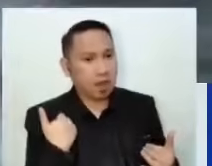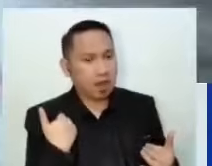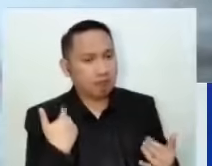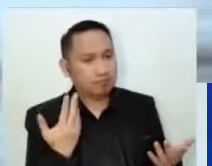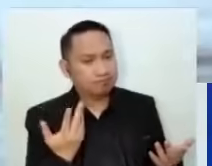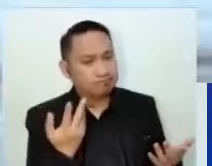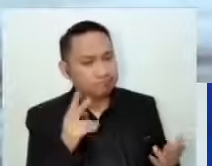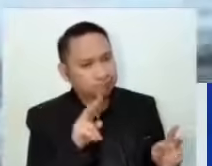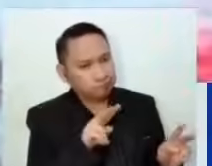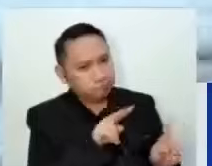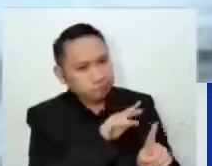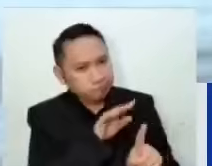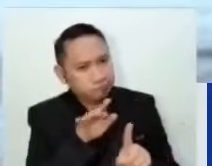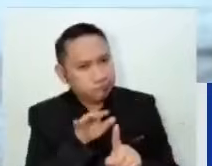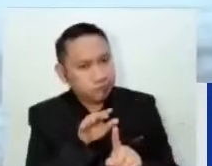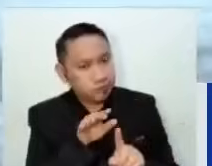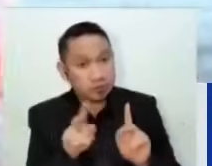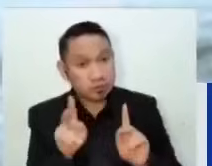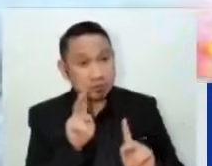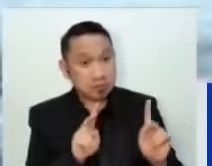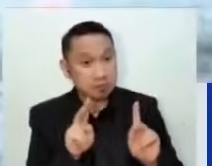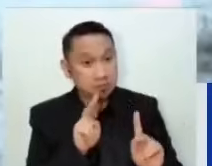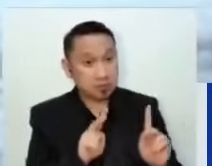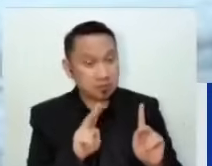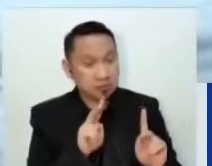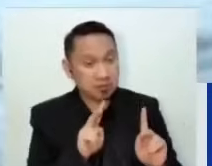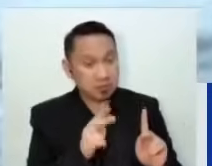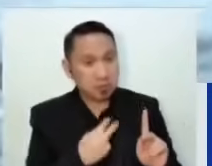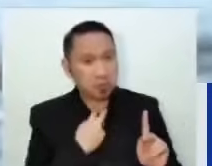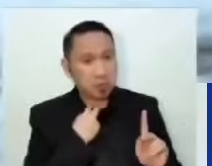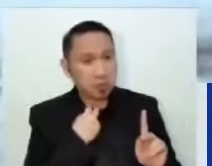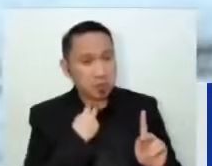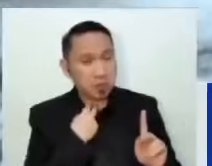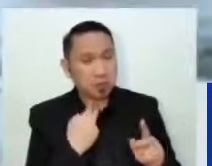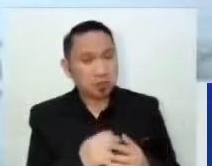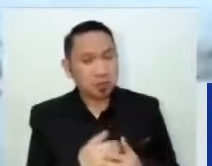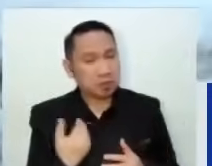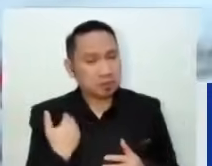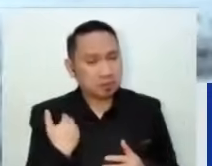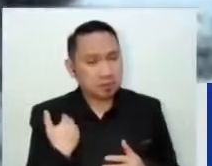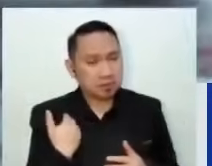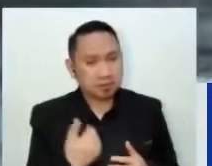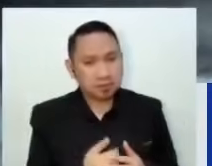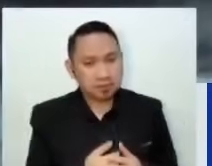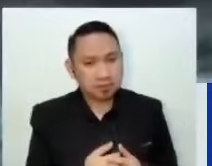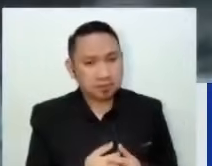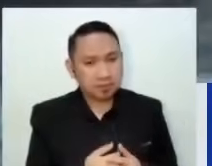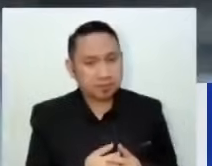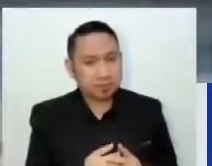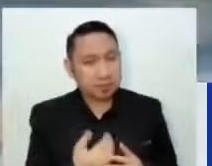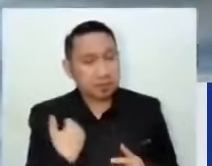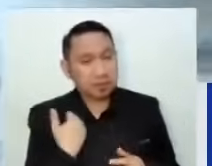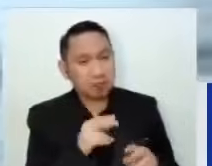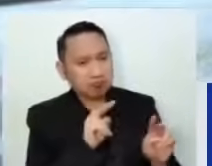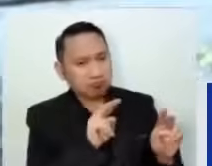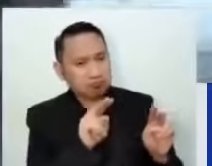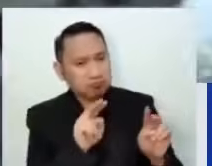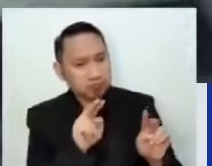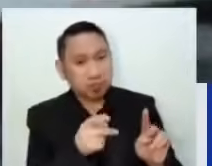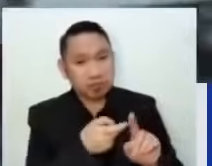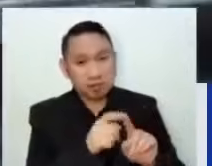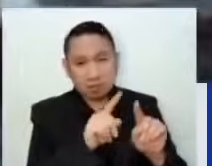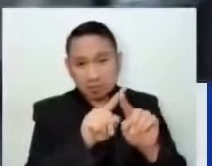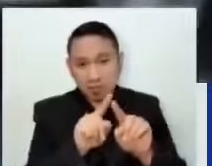mga pag-build up ng mga pasahero na hindi po nakakasakay. Sa amin po monitoring sa iba't ibang LGU, ganun din po ng